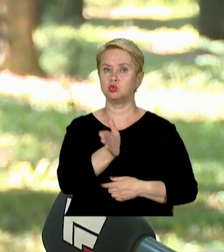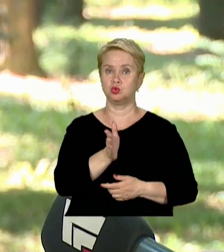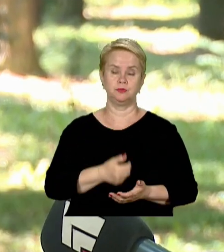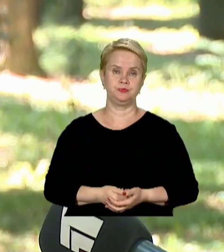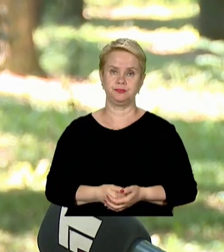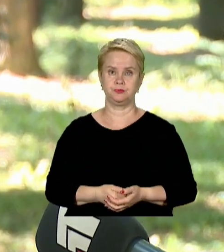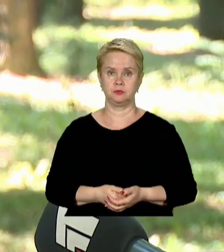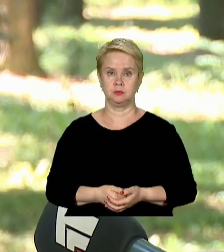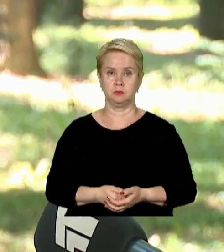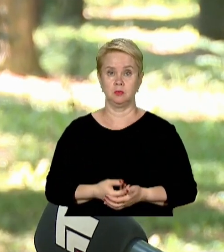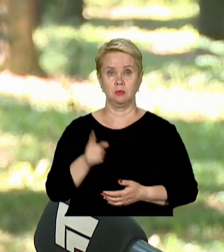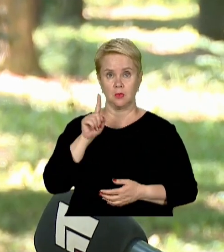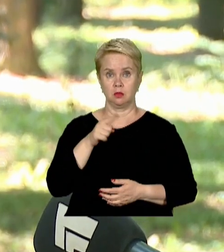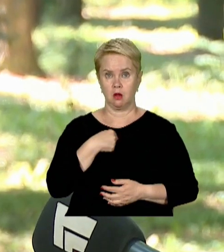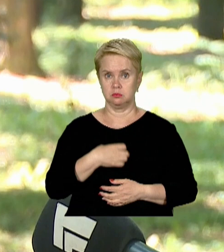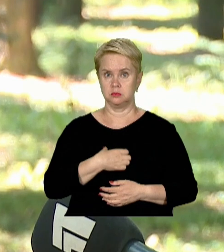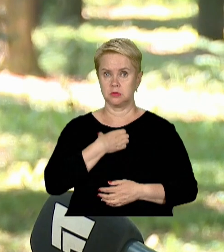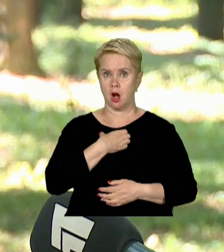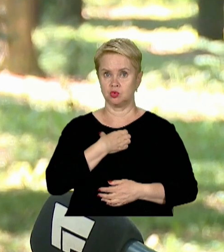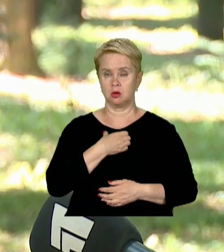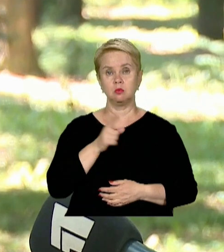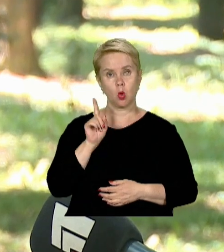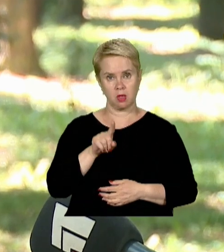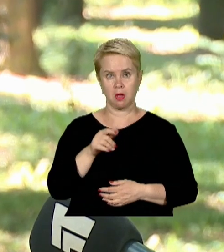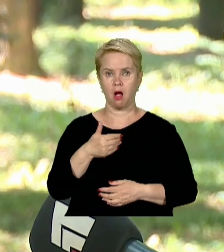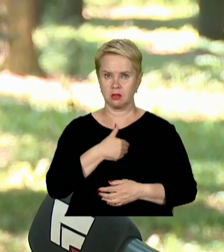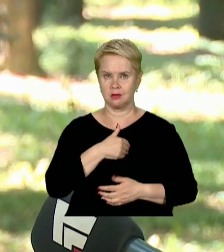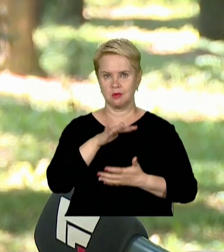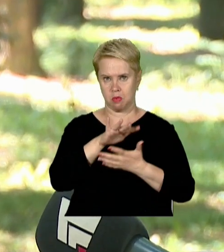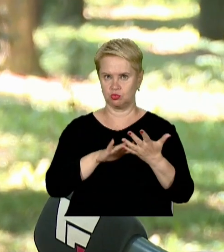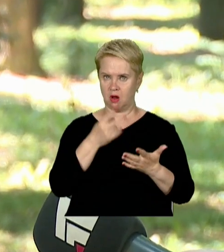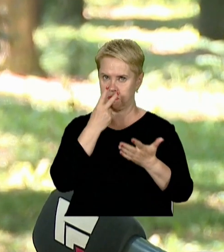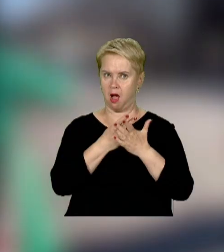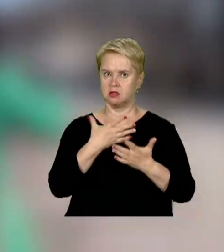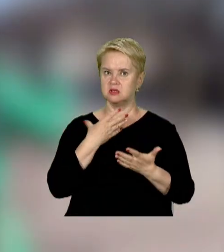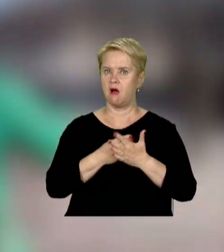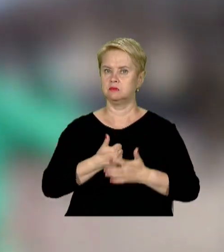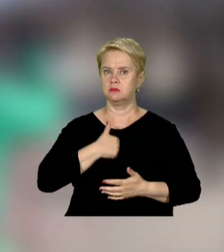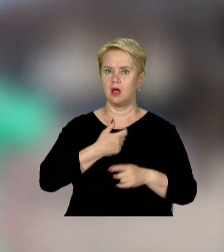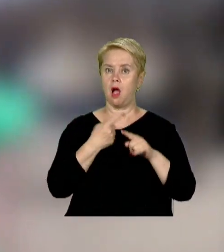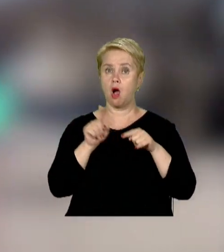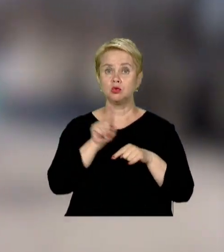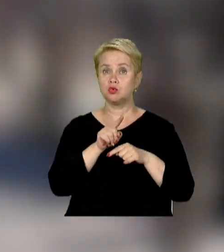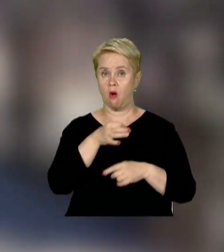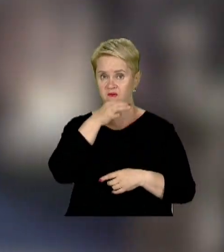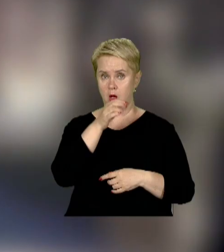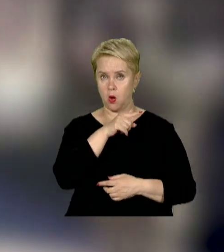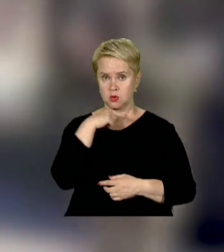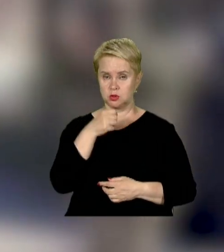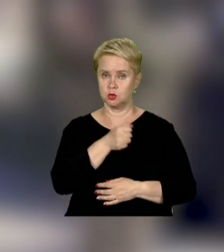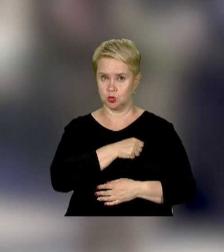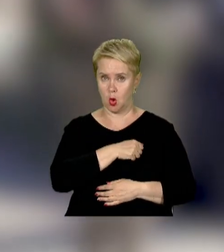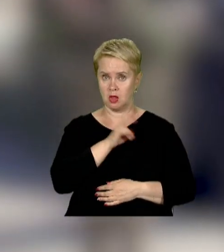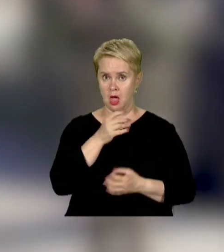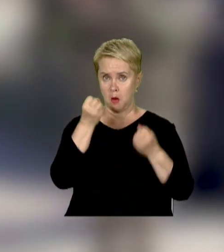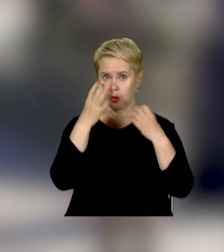будешь. Тогда стало страшно, но тем не менее хотелось продолжать показывать свою позицию. А ось що відповідали російські солдати